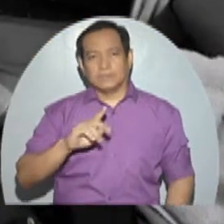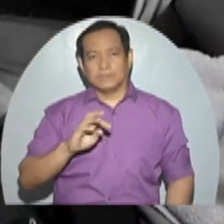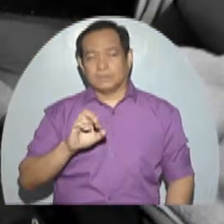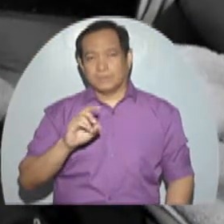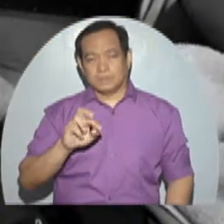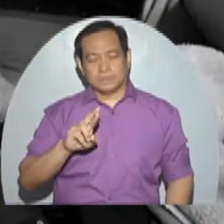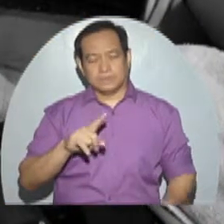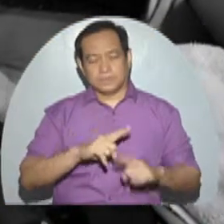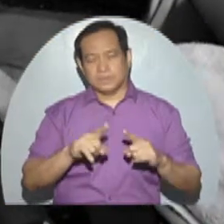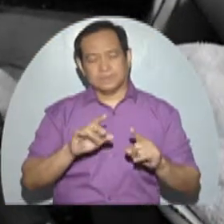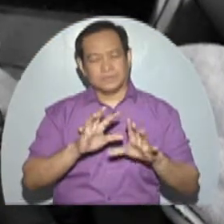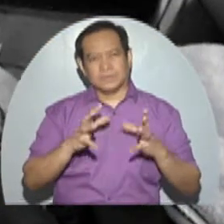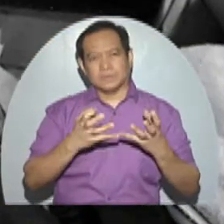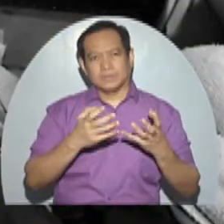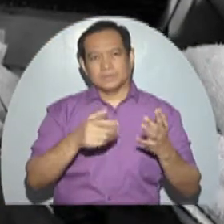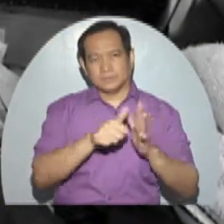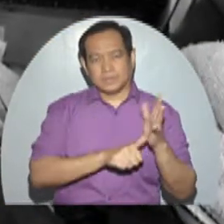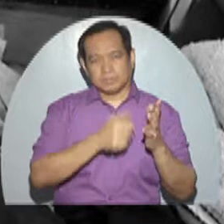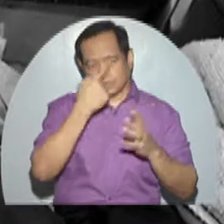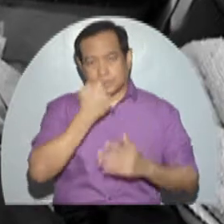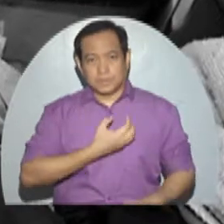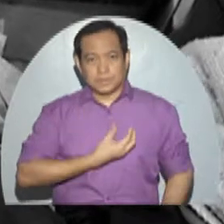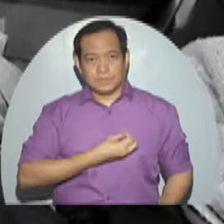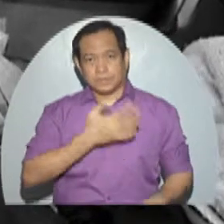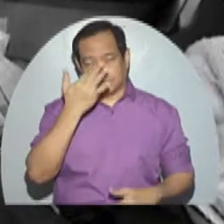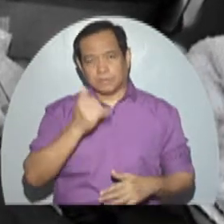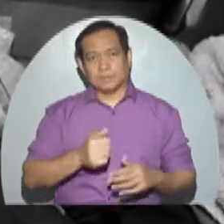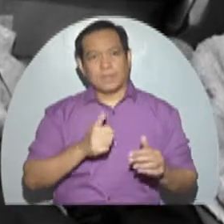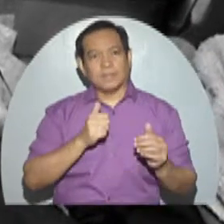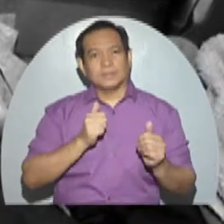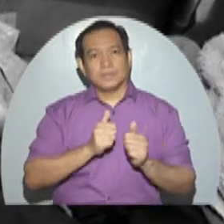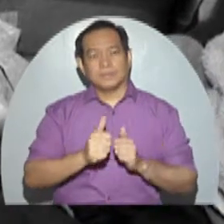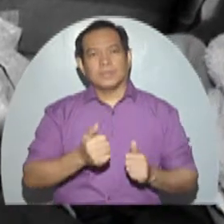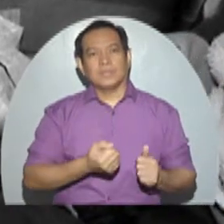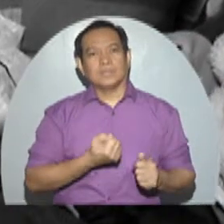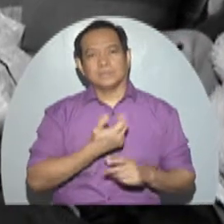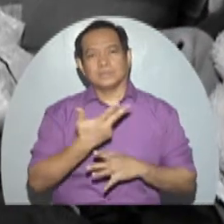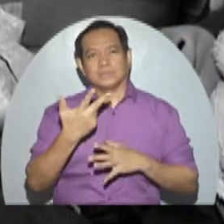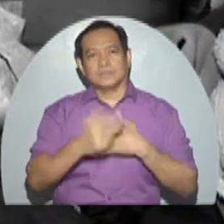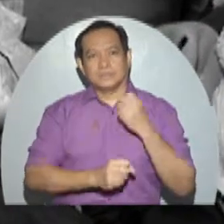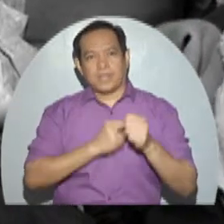agad nagpa-opera kasi para natatakot siya. Hanggang sa lumipas na po yung ilang taon,